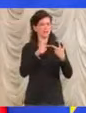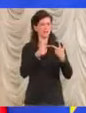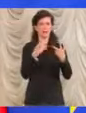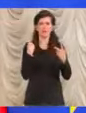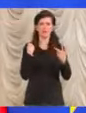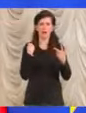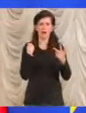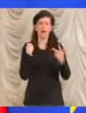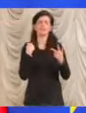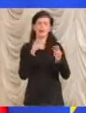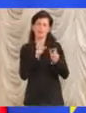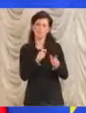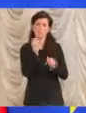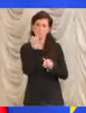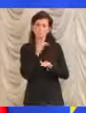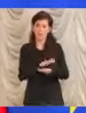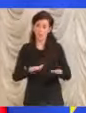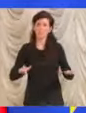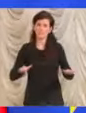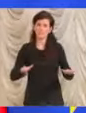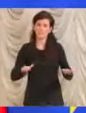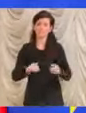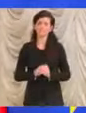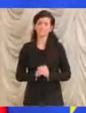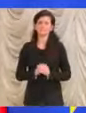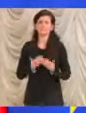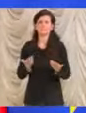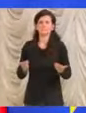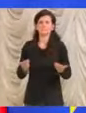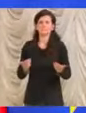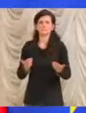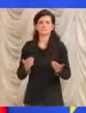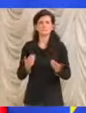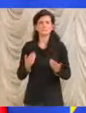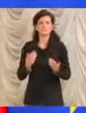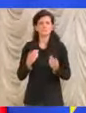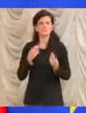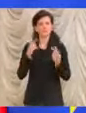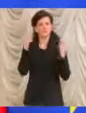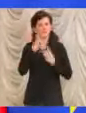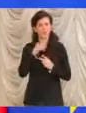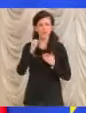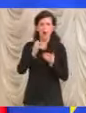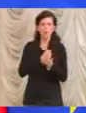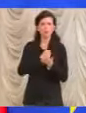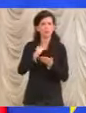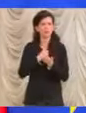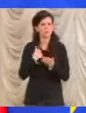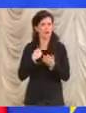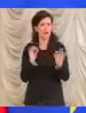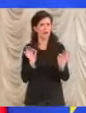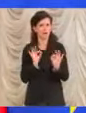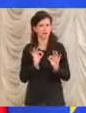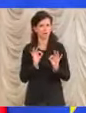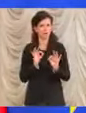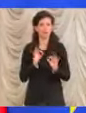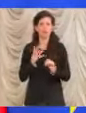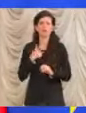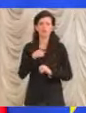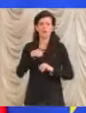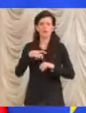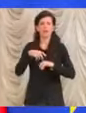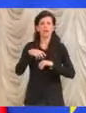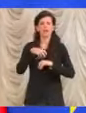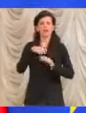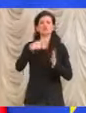bambini beh qui vorrei dire che noi non abbiamo affatto autorizzato c'è stata questa circolare interpretativa del viminale